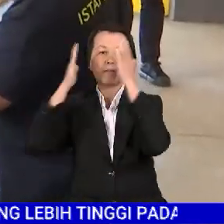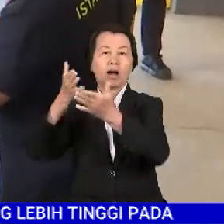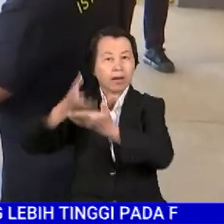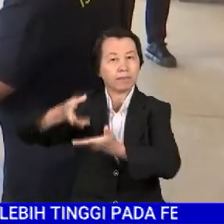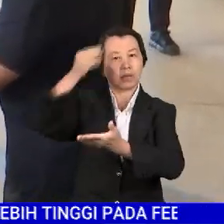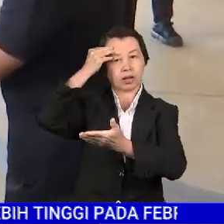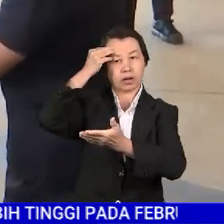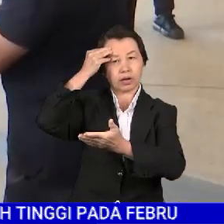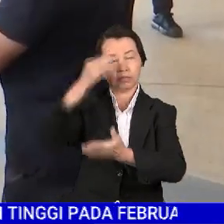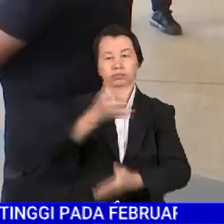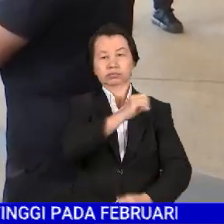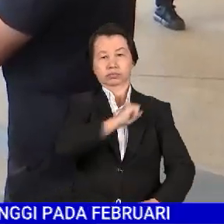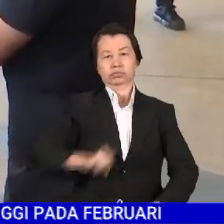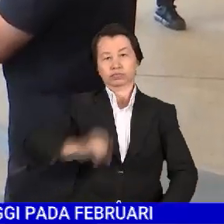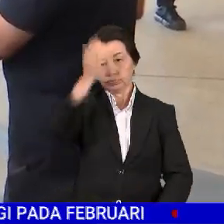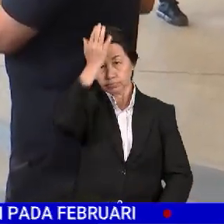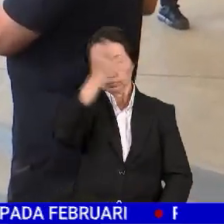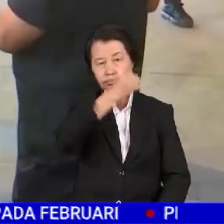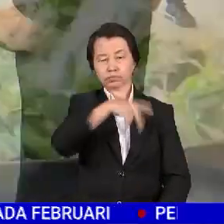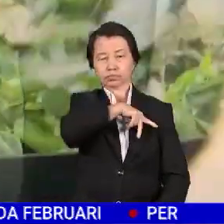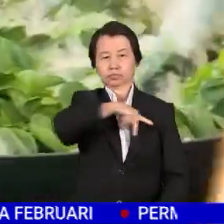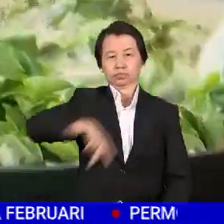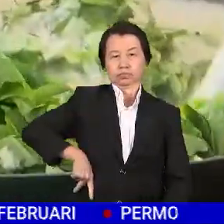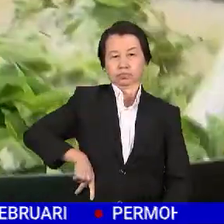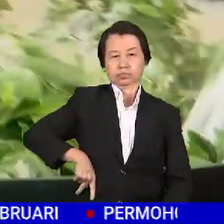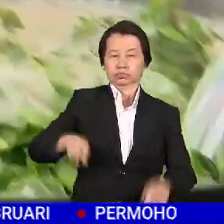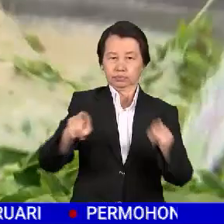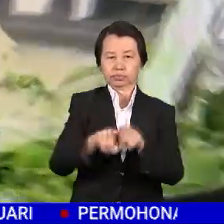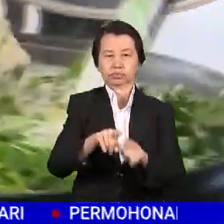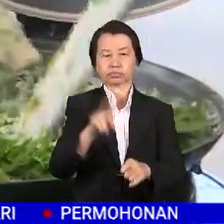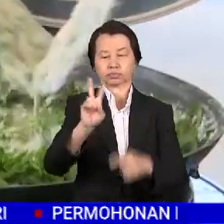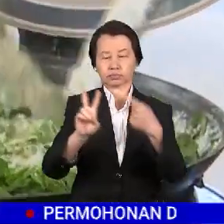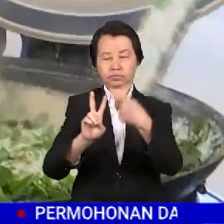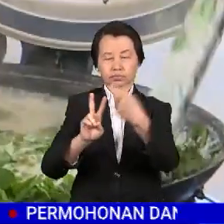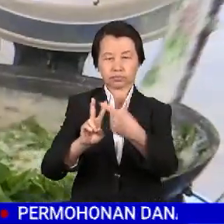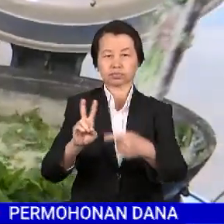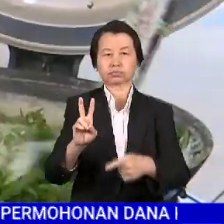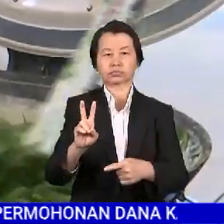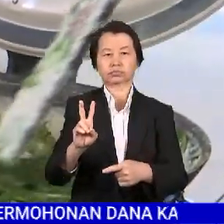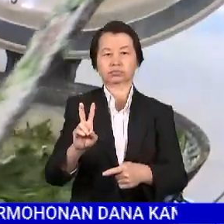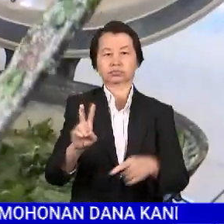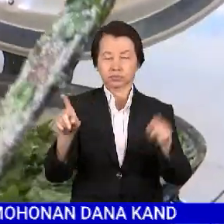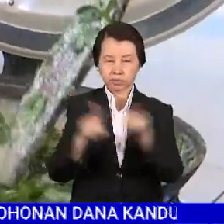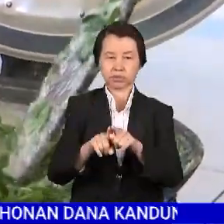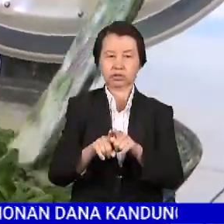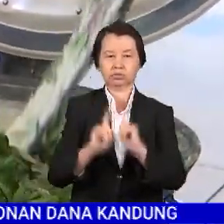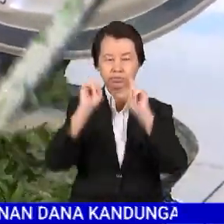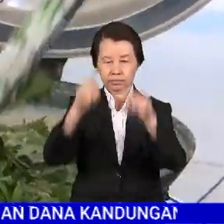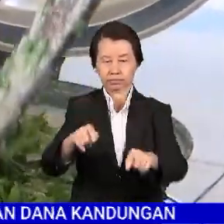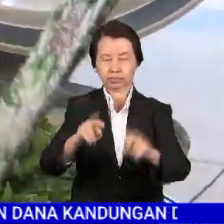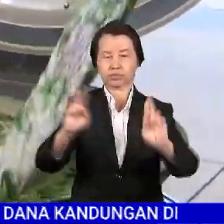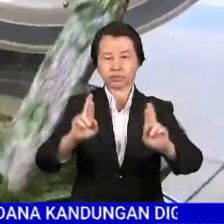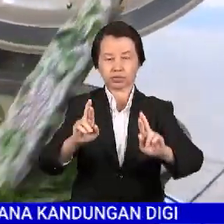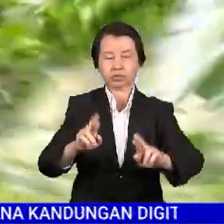istimewa, Al-Sultan Abdullah bersama-sama Raja Permaisuri Agong, Tunku Azizah Aminah Maimunah Iskandariah turut berkenan